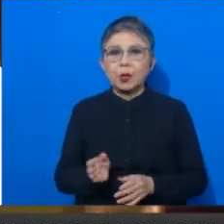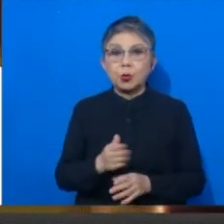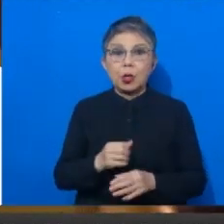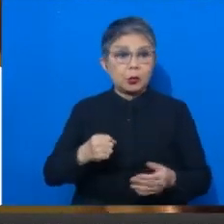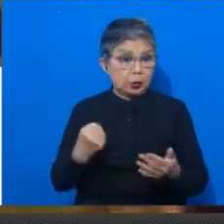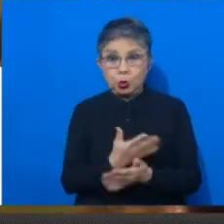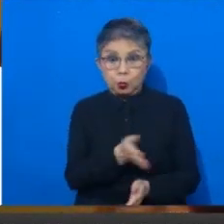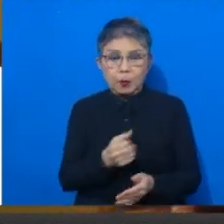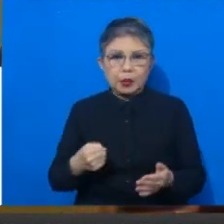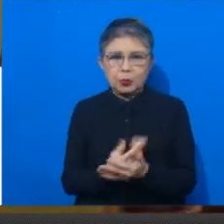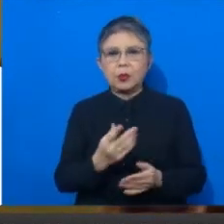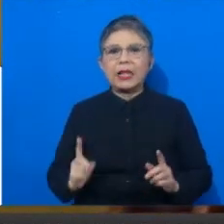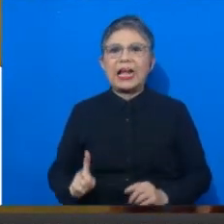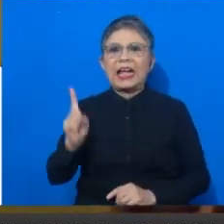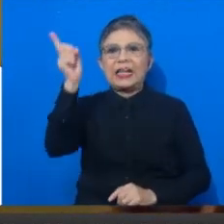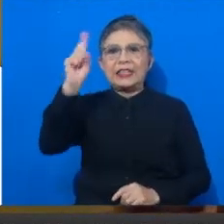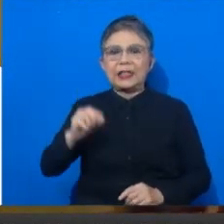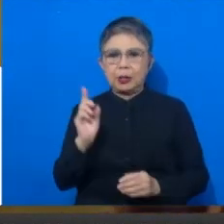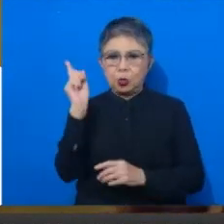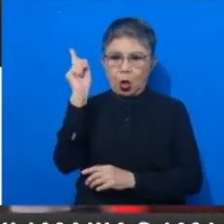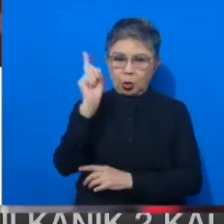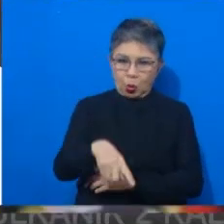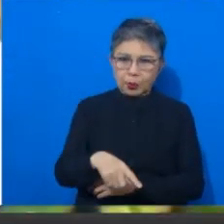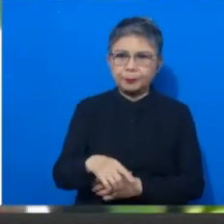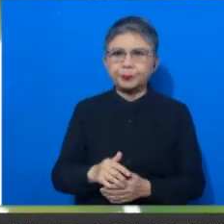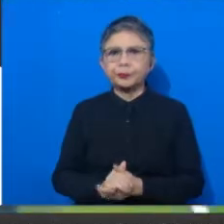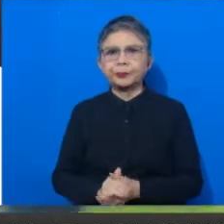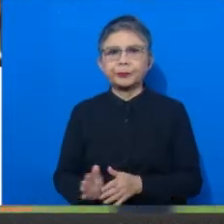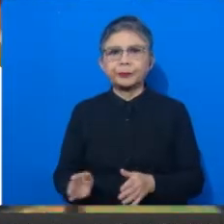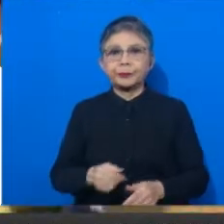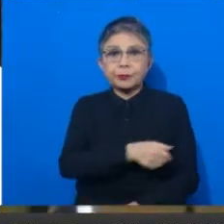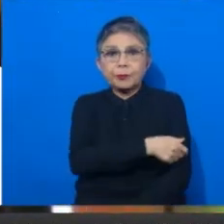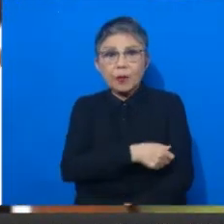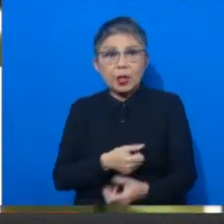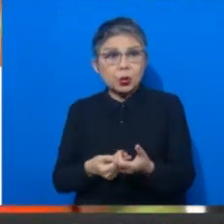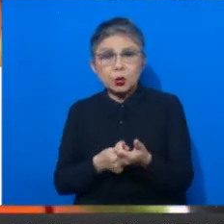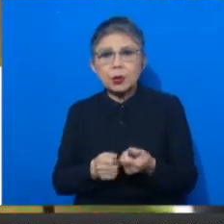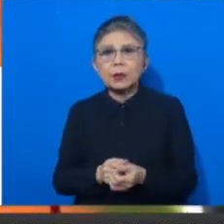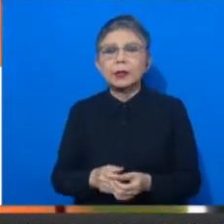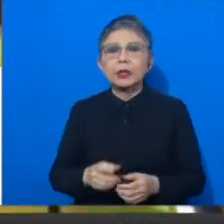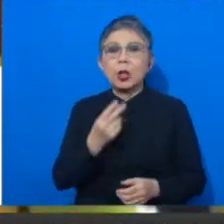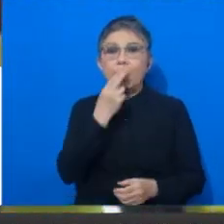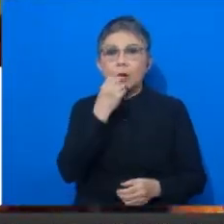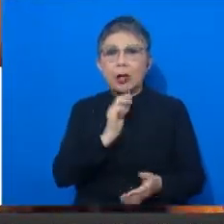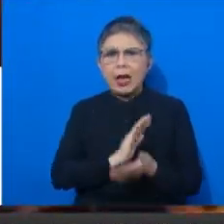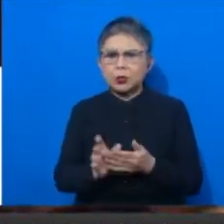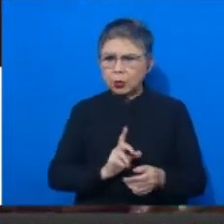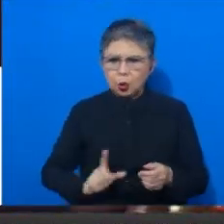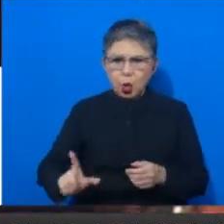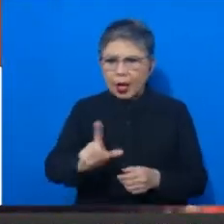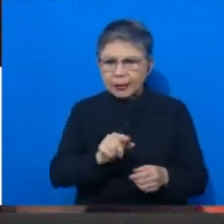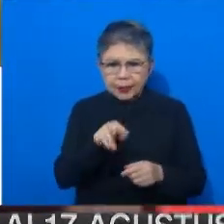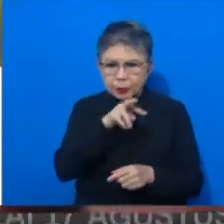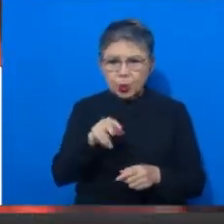juga sempat menabrak tiang listrik hingga roboh. Sementara petugas Dinas Pemadam Kebakaran Kota Bandung langsung datang ke